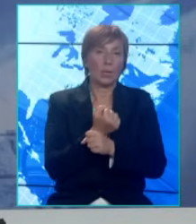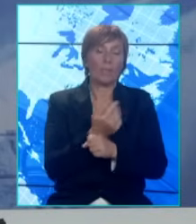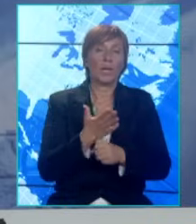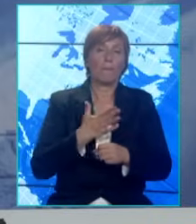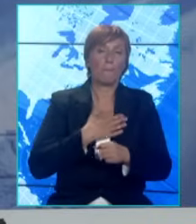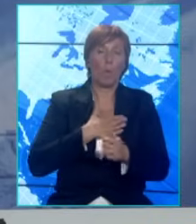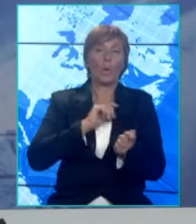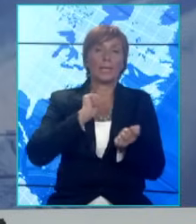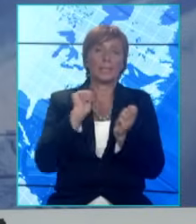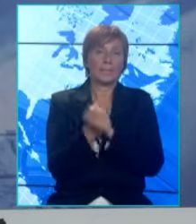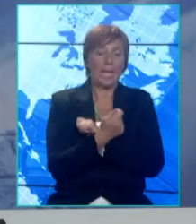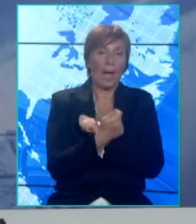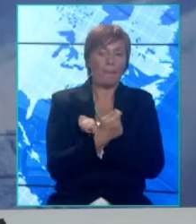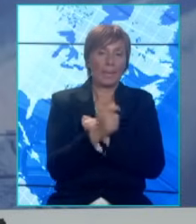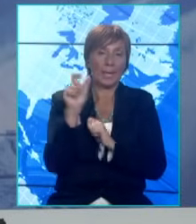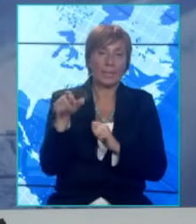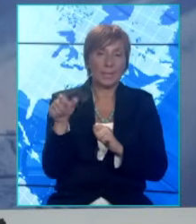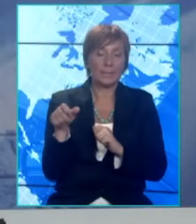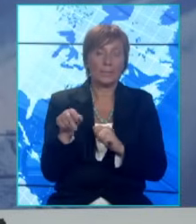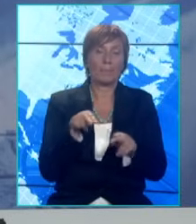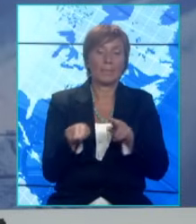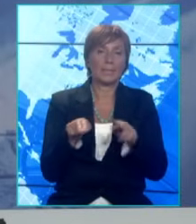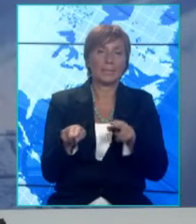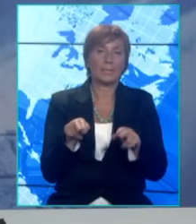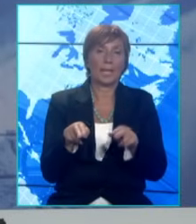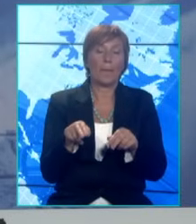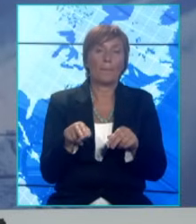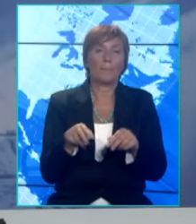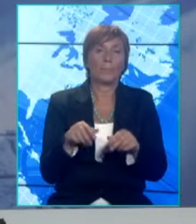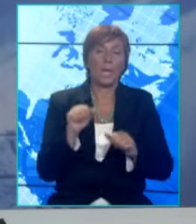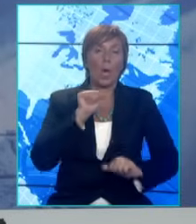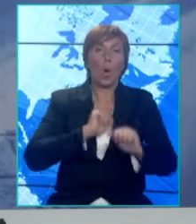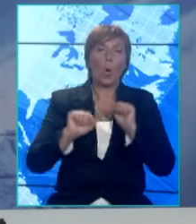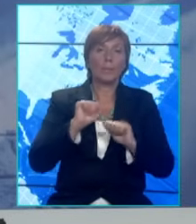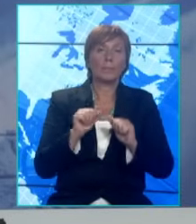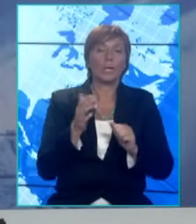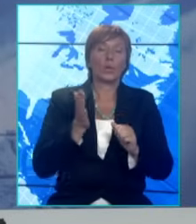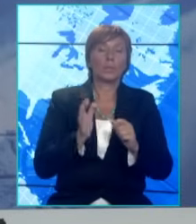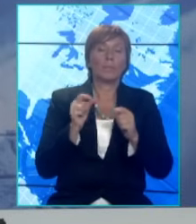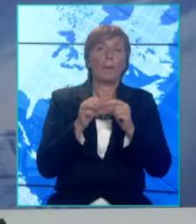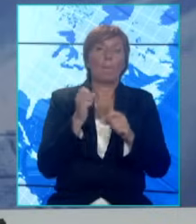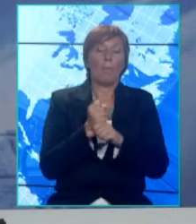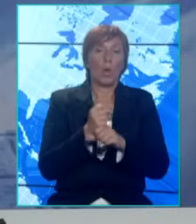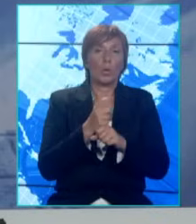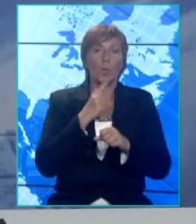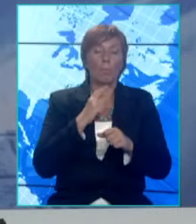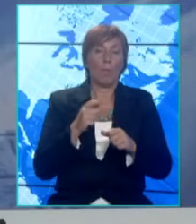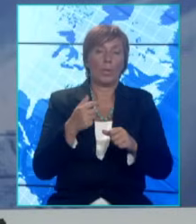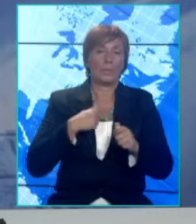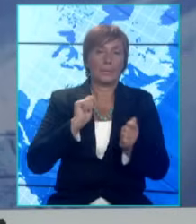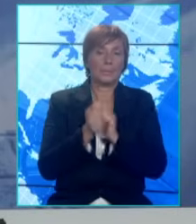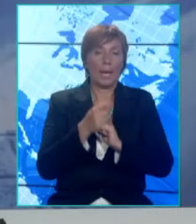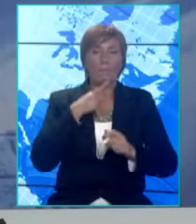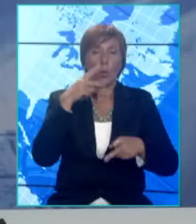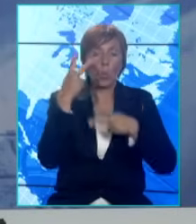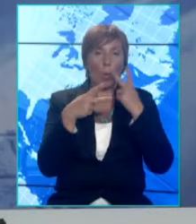moj zamjenik, konkretno zamjenik ministra obrane, gospodin Goganović, a moj zamjenik u povjerenstvu za suradnju